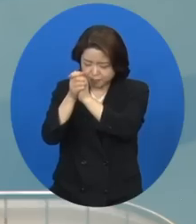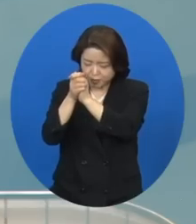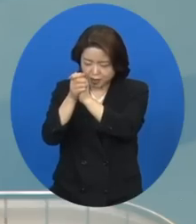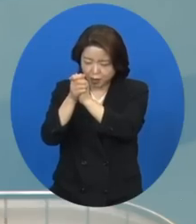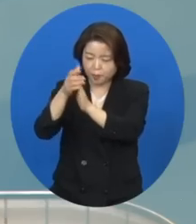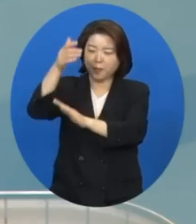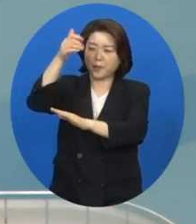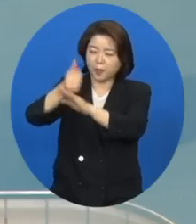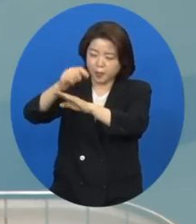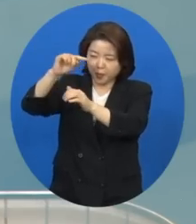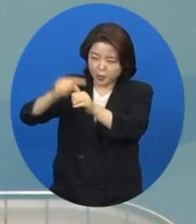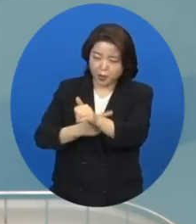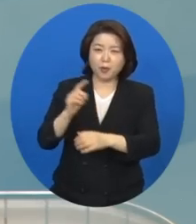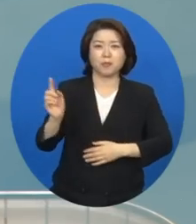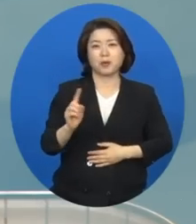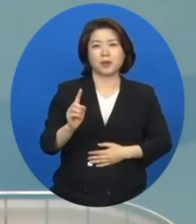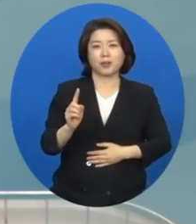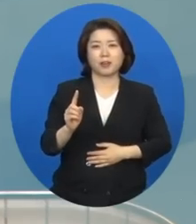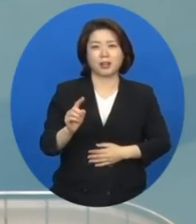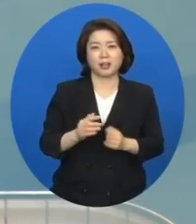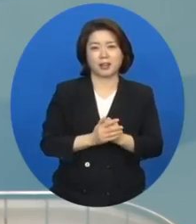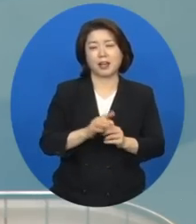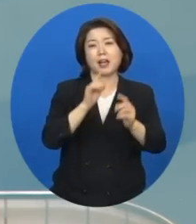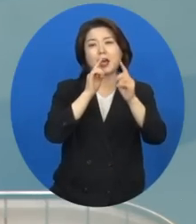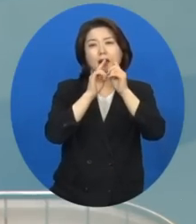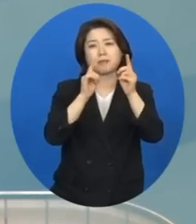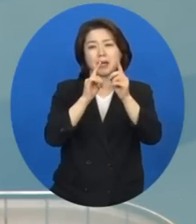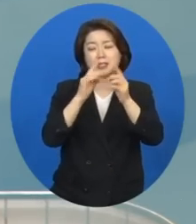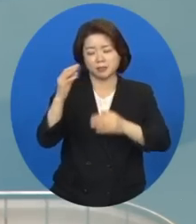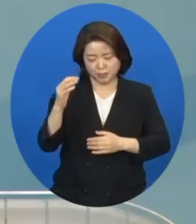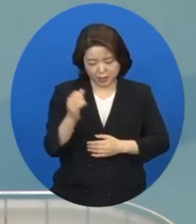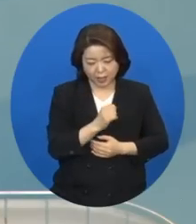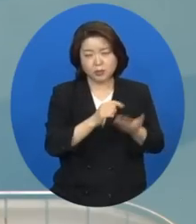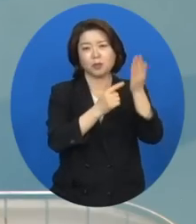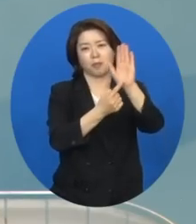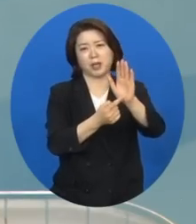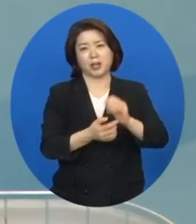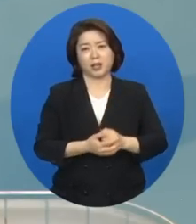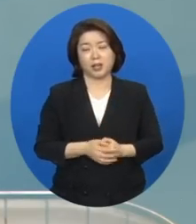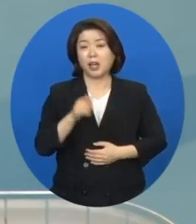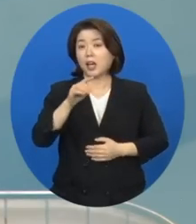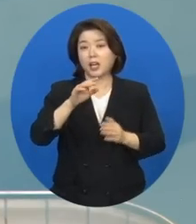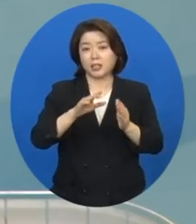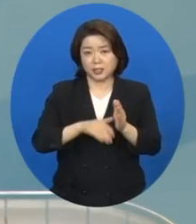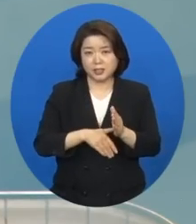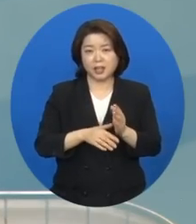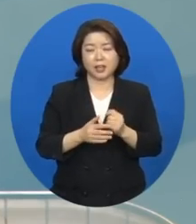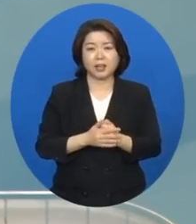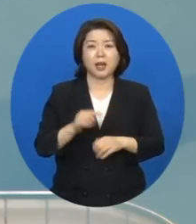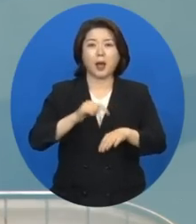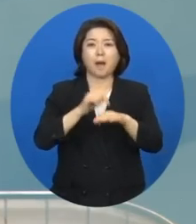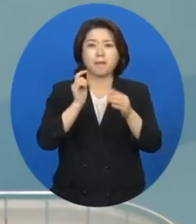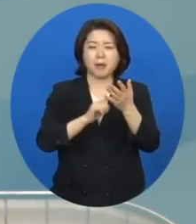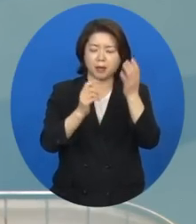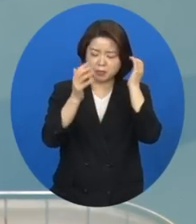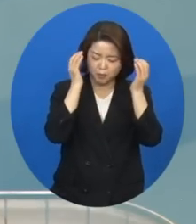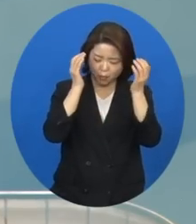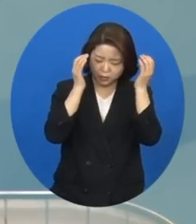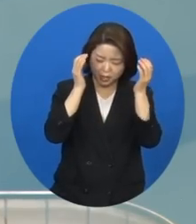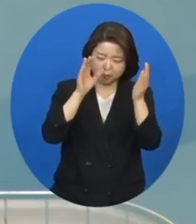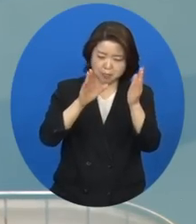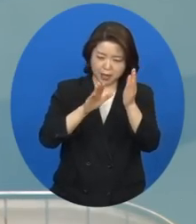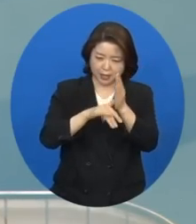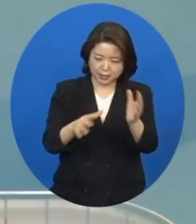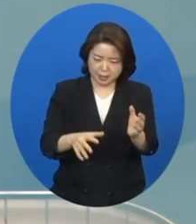결론은 어떻게 내냐? 말씀으로 냅니다. 그때 마음이 복잡할 때 결론을